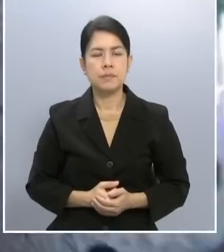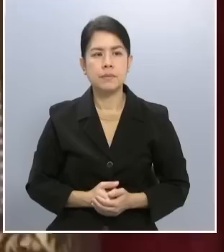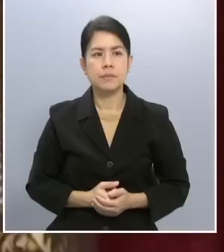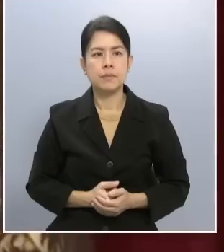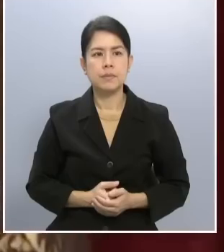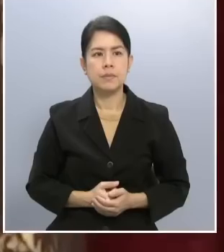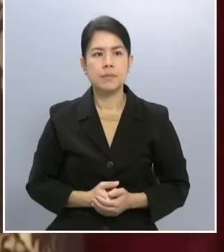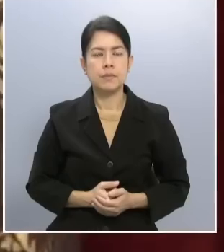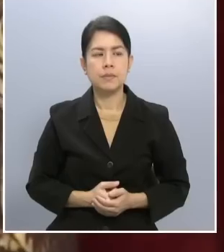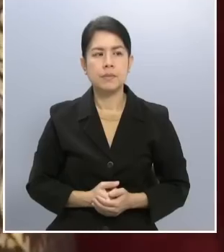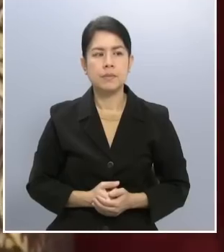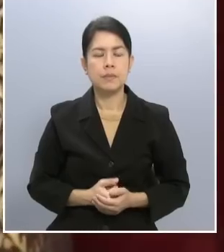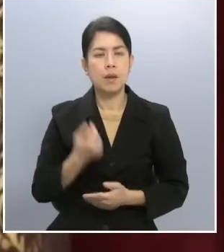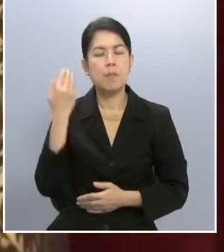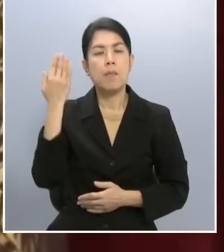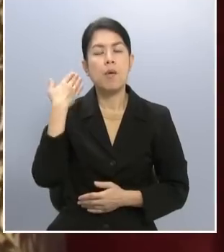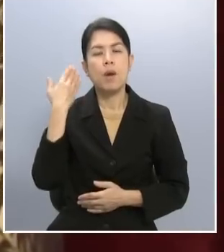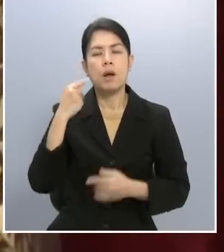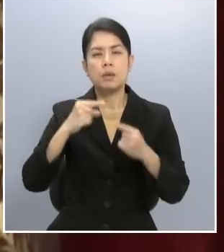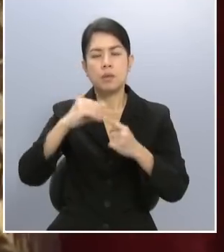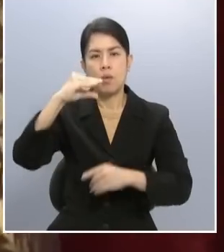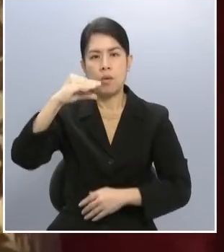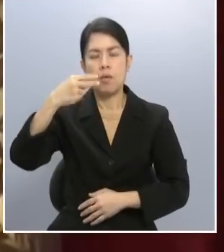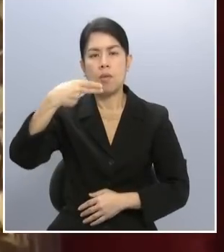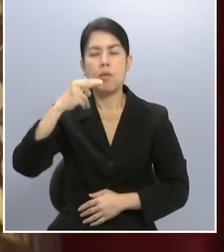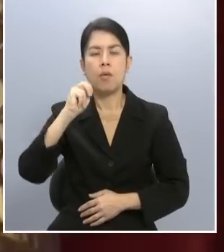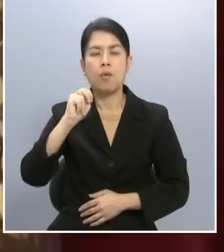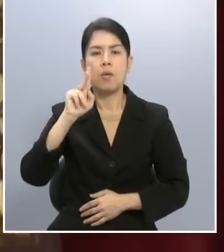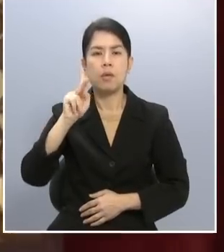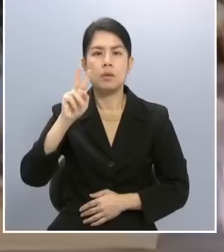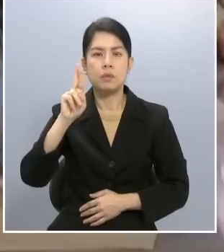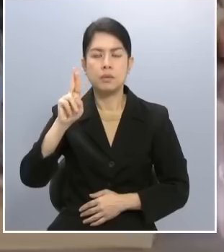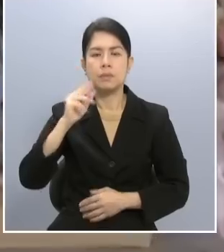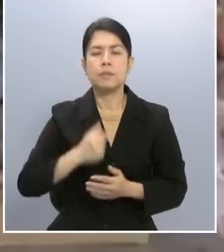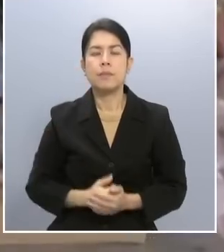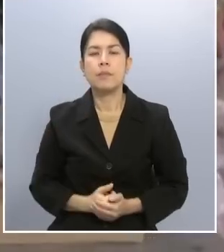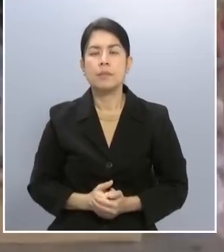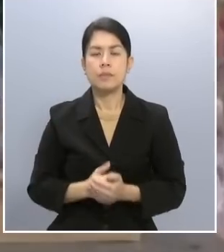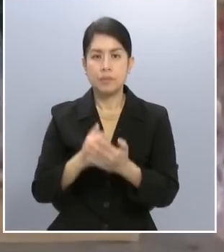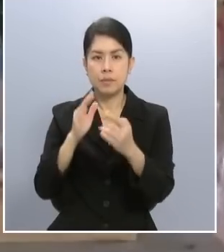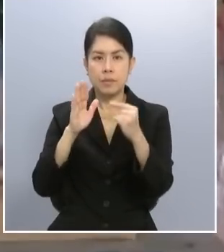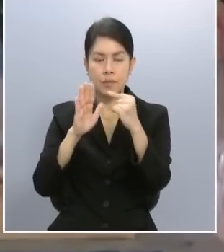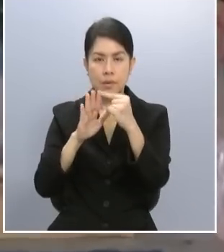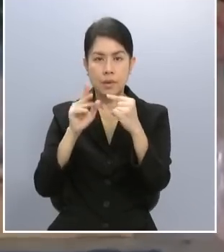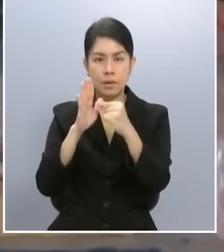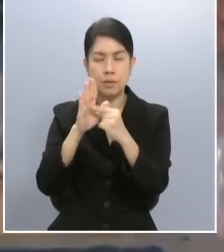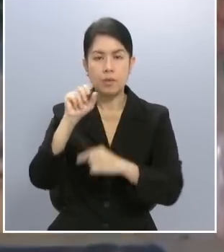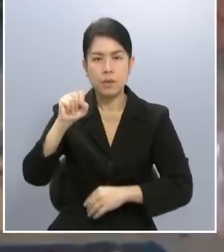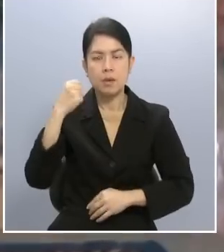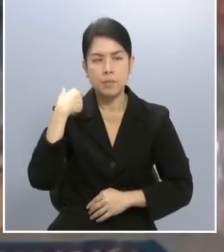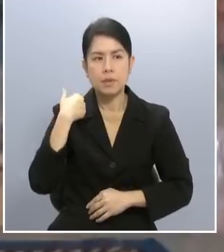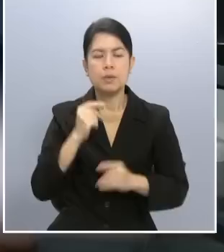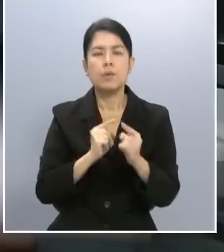เมื่อวานนี้ในรายการโหนกระแสเองนะครับก็ได้มีการนำเสนอเรื่องนี้ก็มีโอกาสได้คุยกับทางท่านอธิบดี